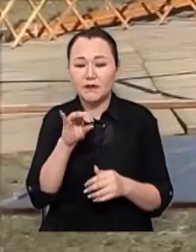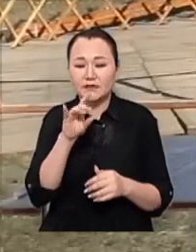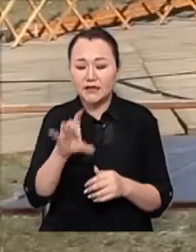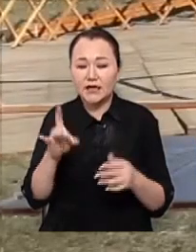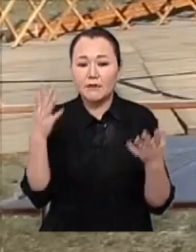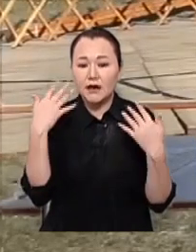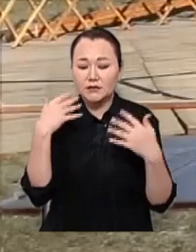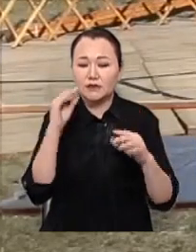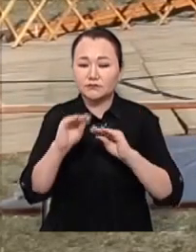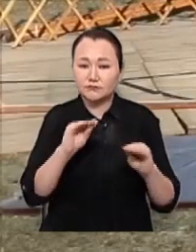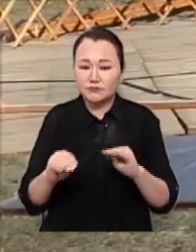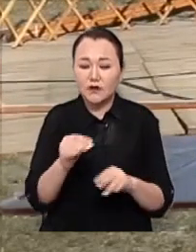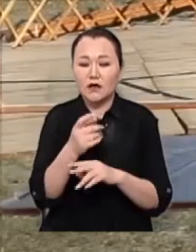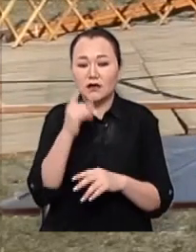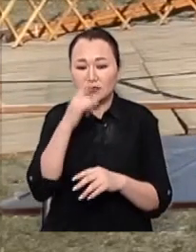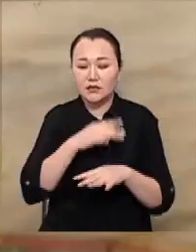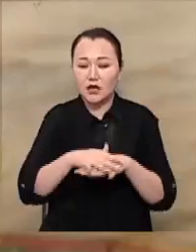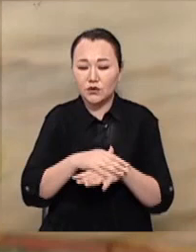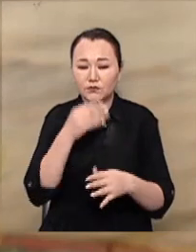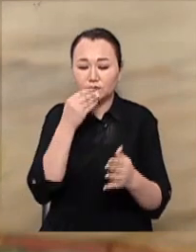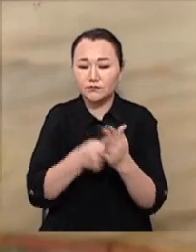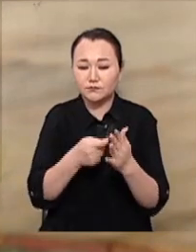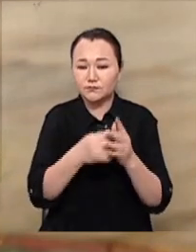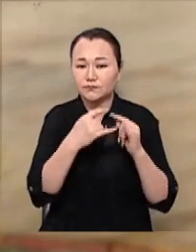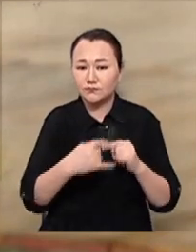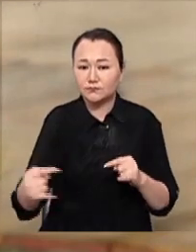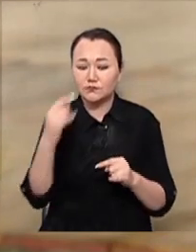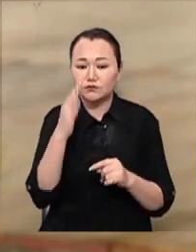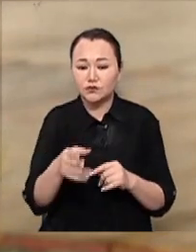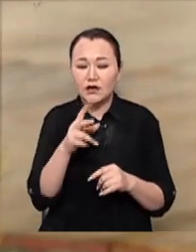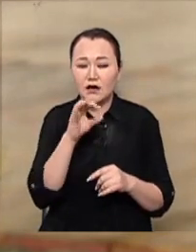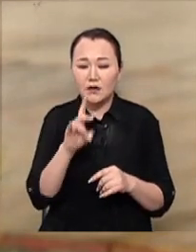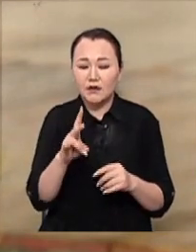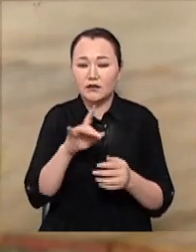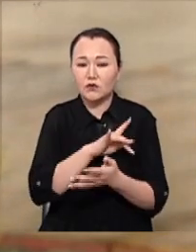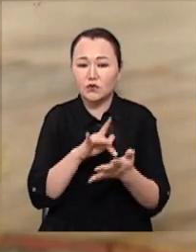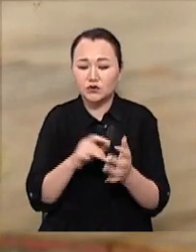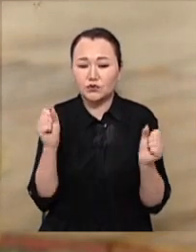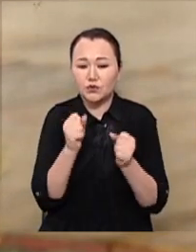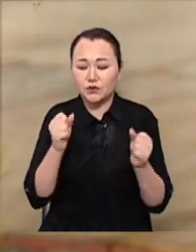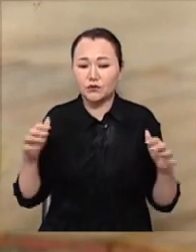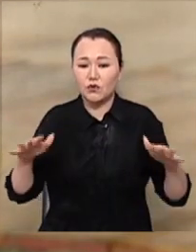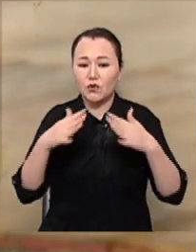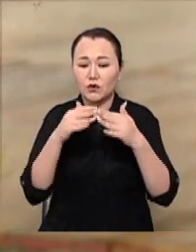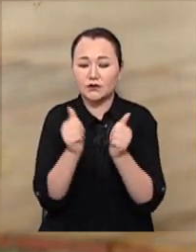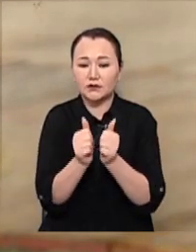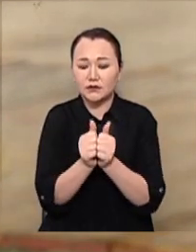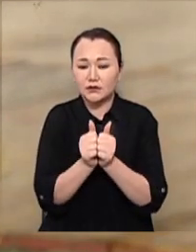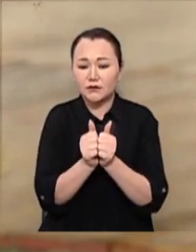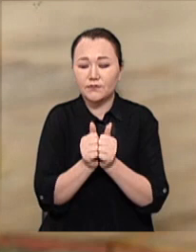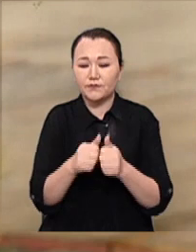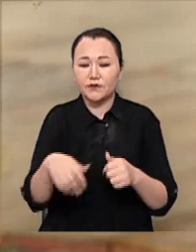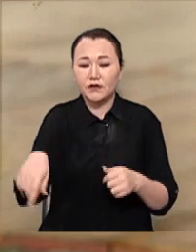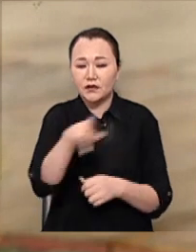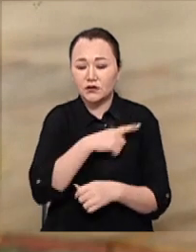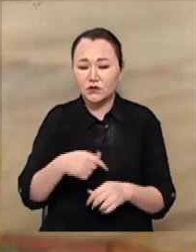паркіне тігіліп, Қазақстан халқының атынан ас берілмек. Қаһарман Мараш қаласында күн өте суық, таудың етегінде орналасқан екен.